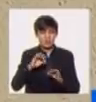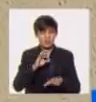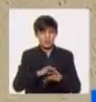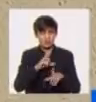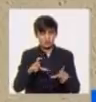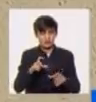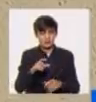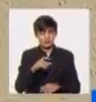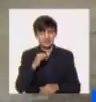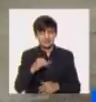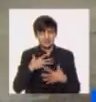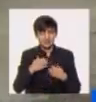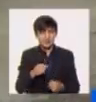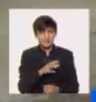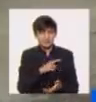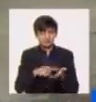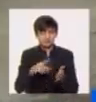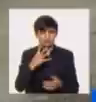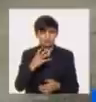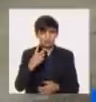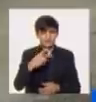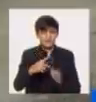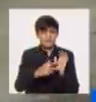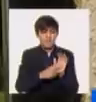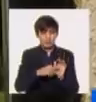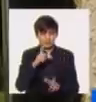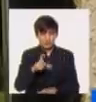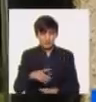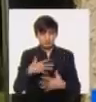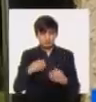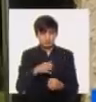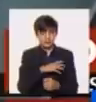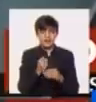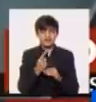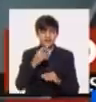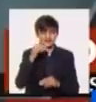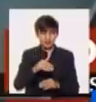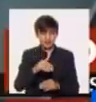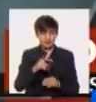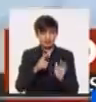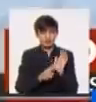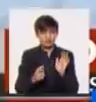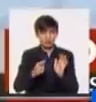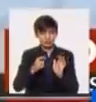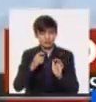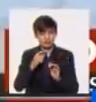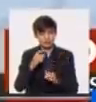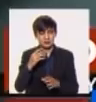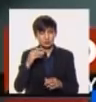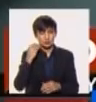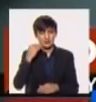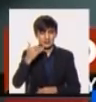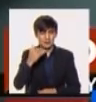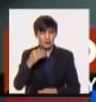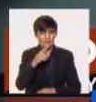науқастардың ауруханадан жазылып шыққандарының саны 428-ге жетті. Ал 11976 науқасы ковидтен емделіп шыққан, түрік